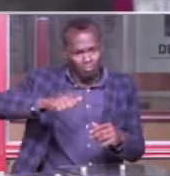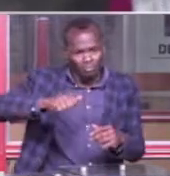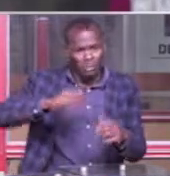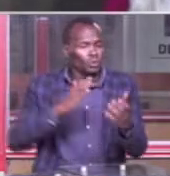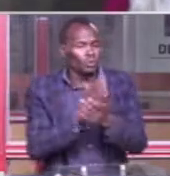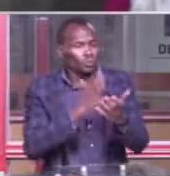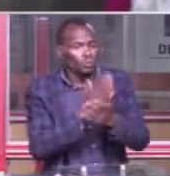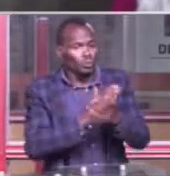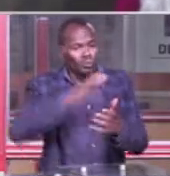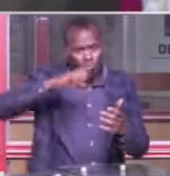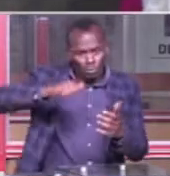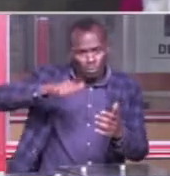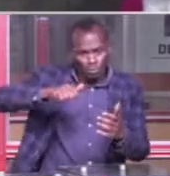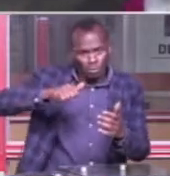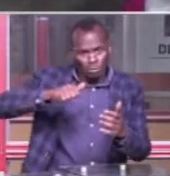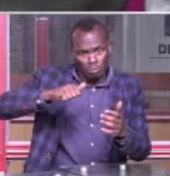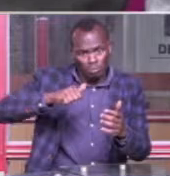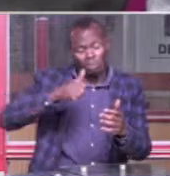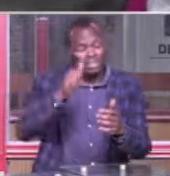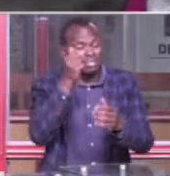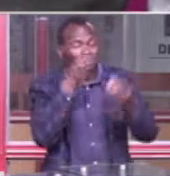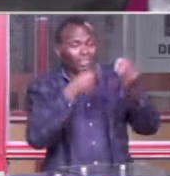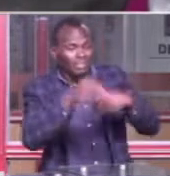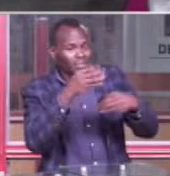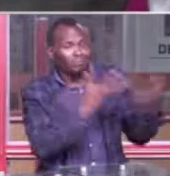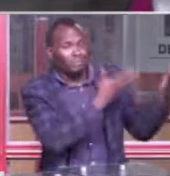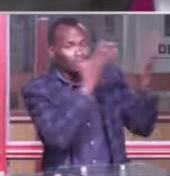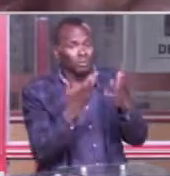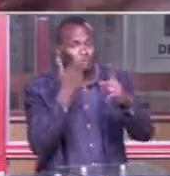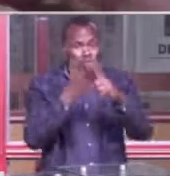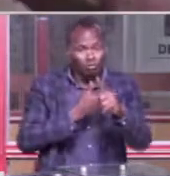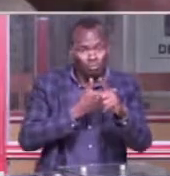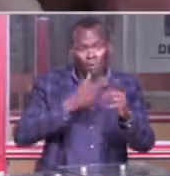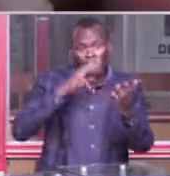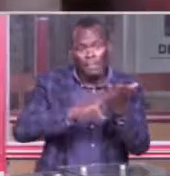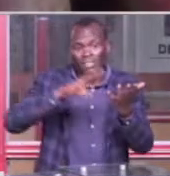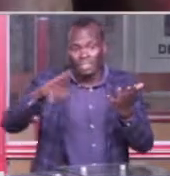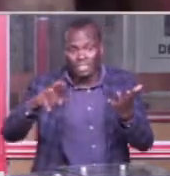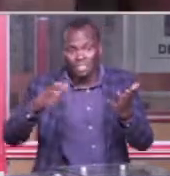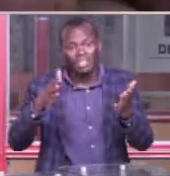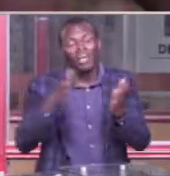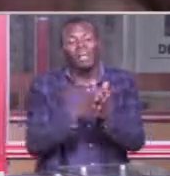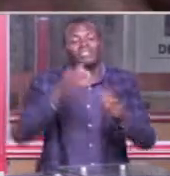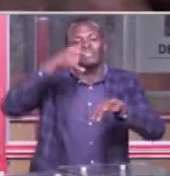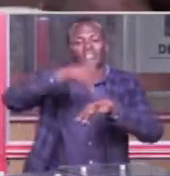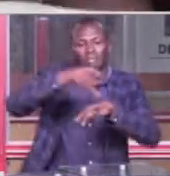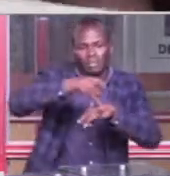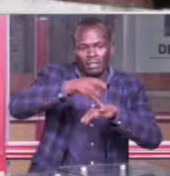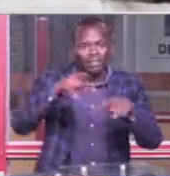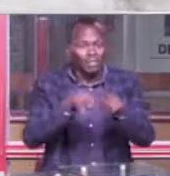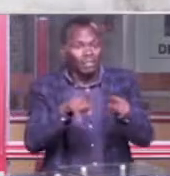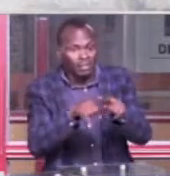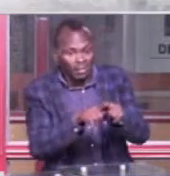Obutunda bwatunda abujja mu bitundu okuli Masaka ne Kabale. Ono atubulidde nti mu kaseera